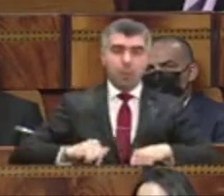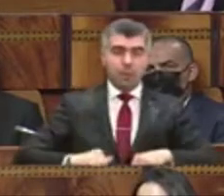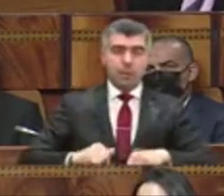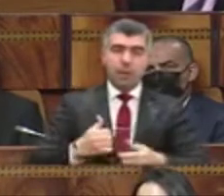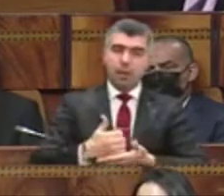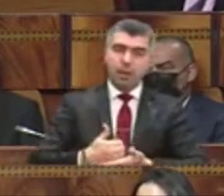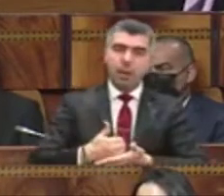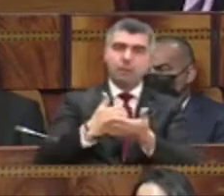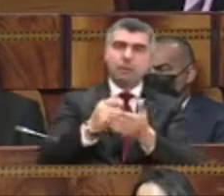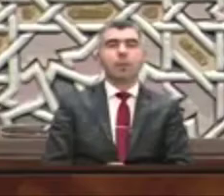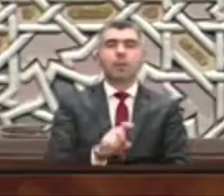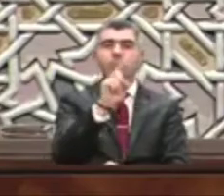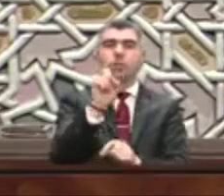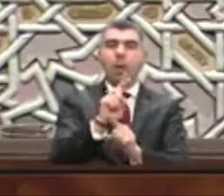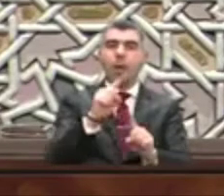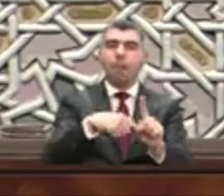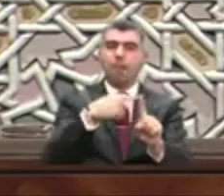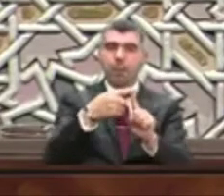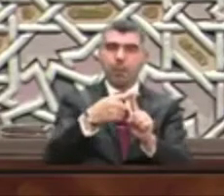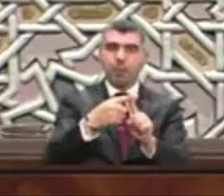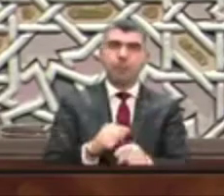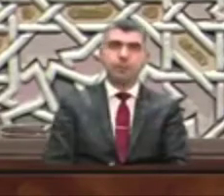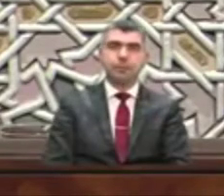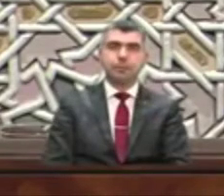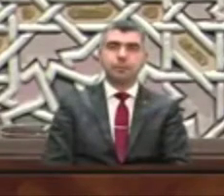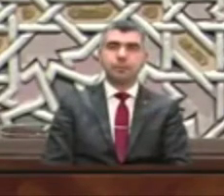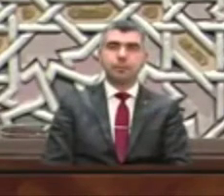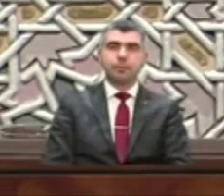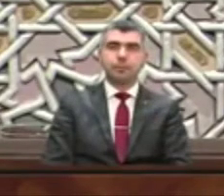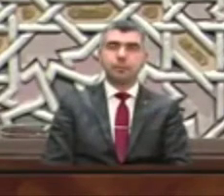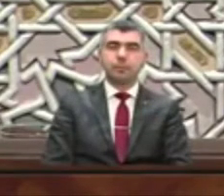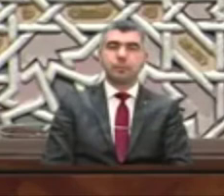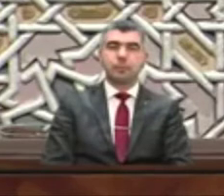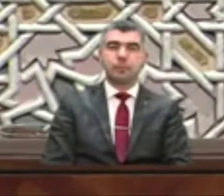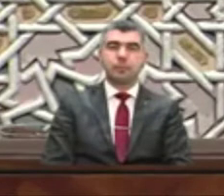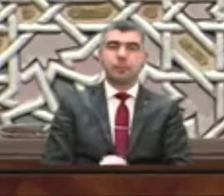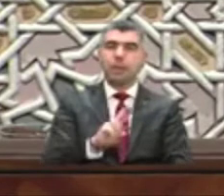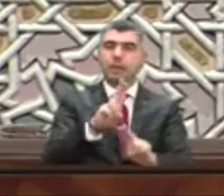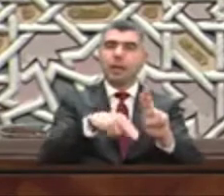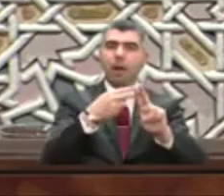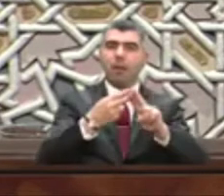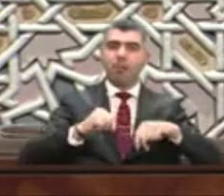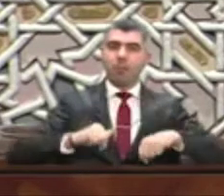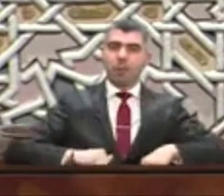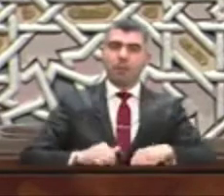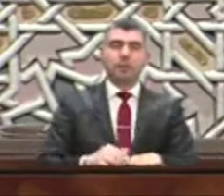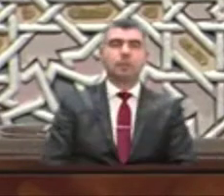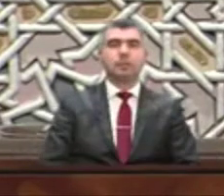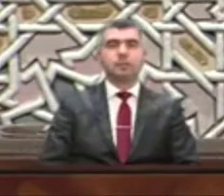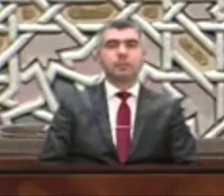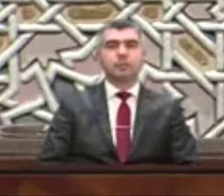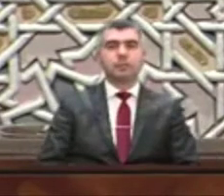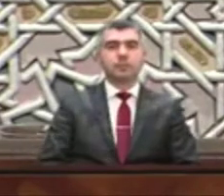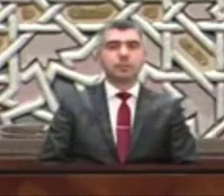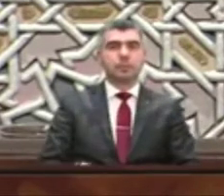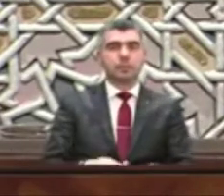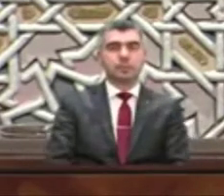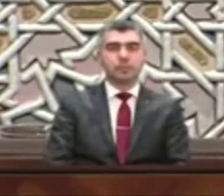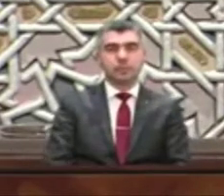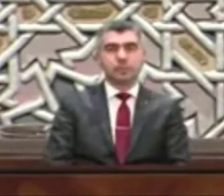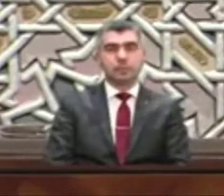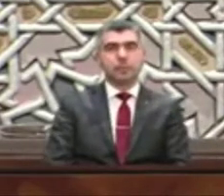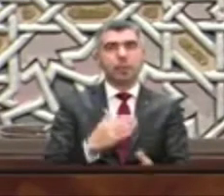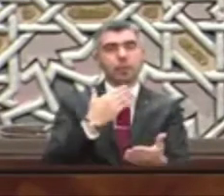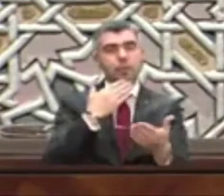وبالتالي فمطلوب من السيد الوزير انه تصحح هذه الوضعيه. شكرا. شكرا سيدي الموضوع. لا يبدو.